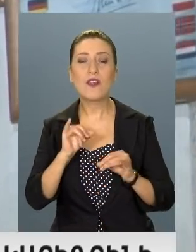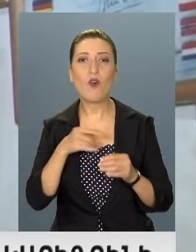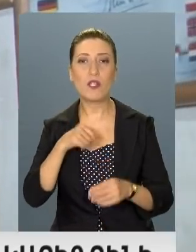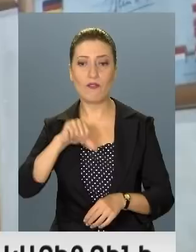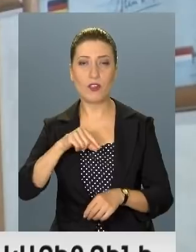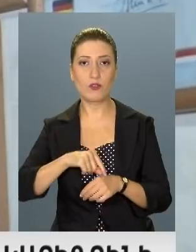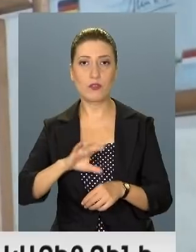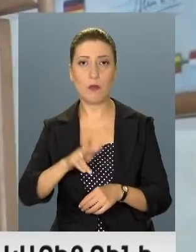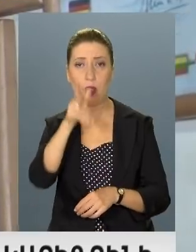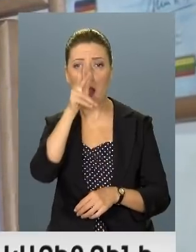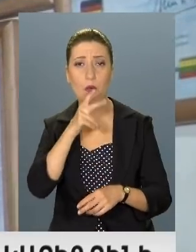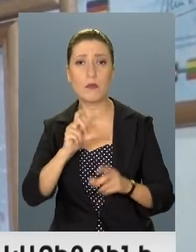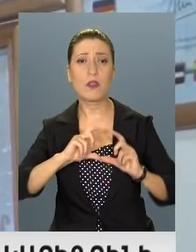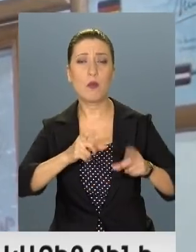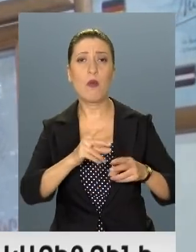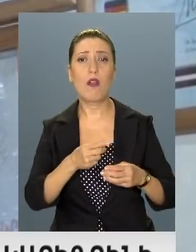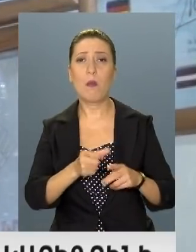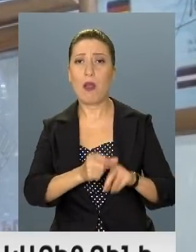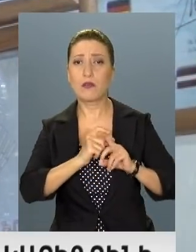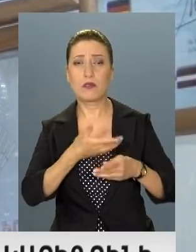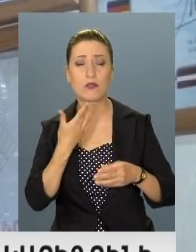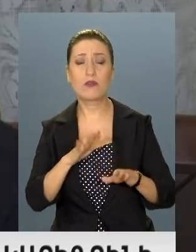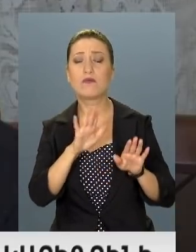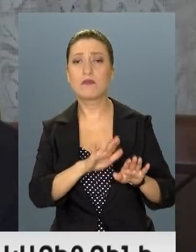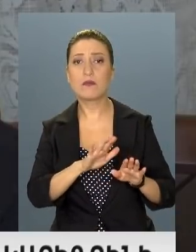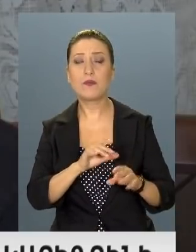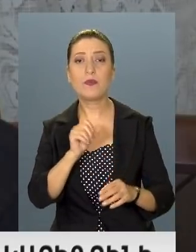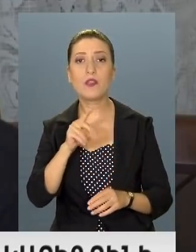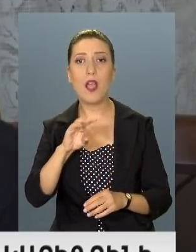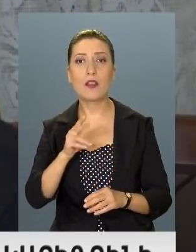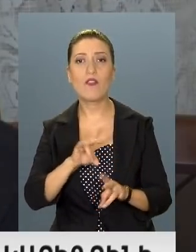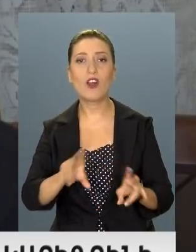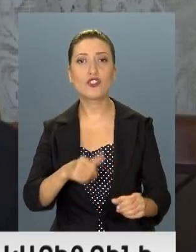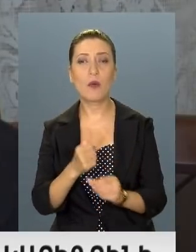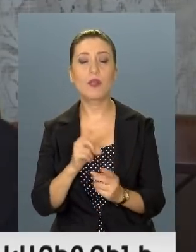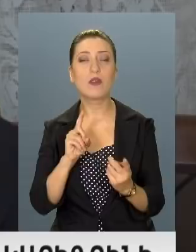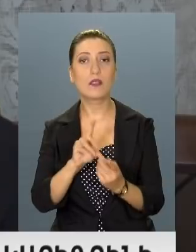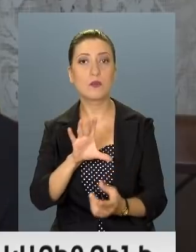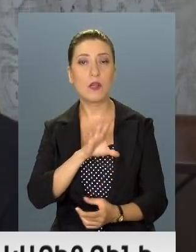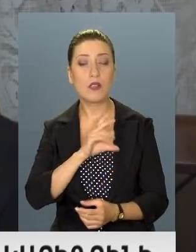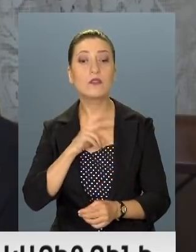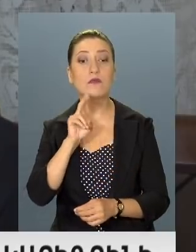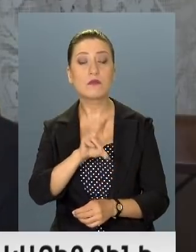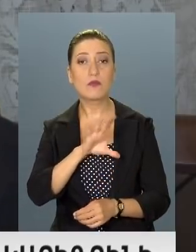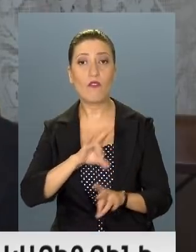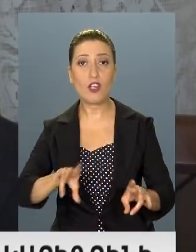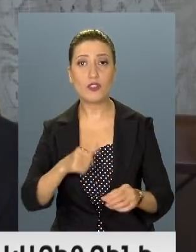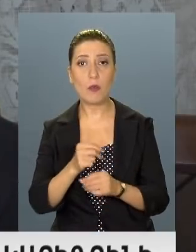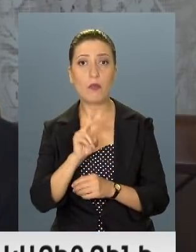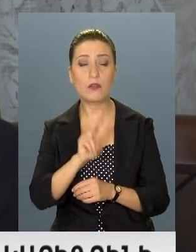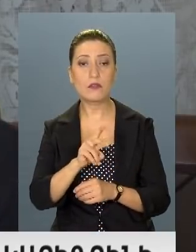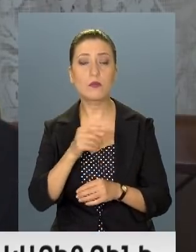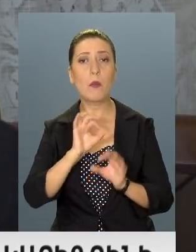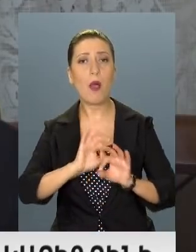անպատասխան մնալուց հետո զինվորի տանը Հայկը հանդիպել է վարչապետին։ Մոտիկացա խնդիրները, ասեցի, կարգադրեց